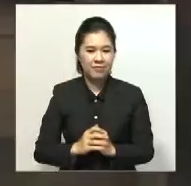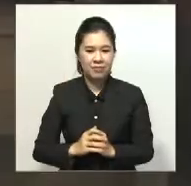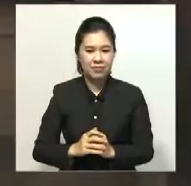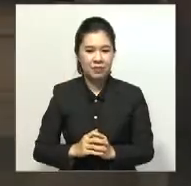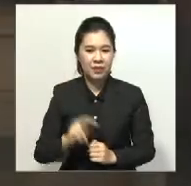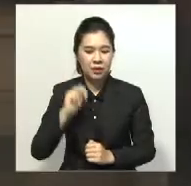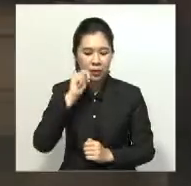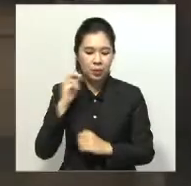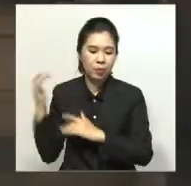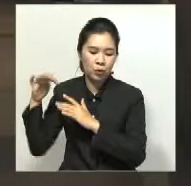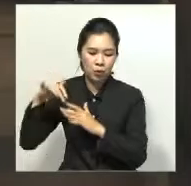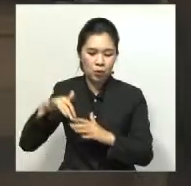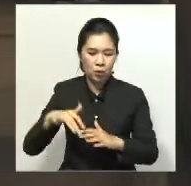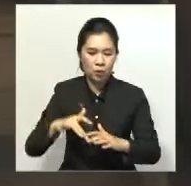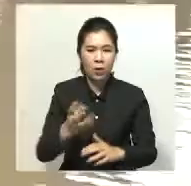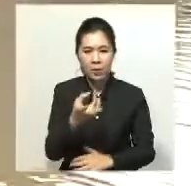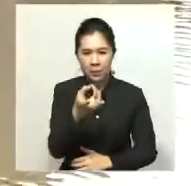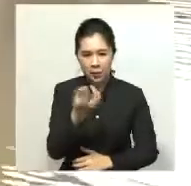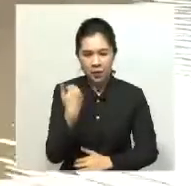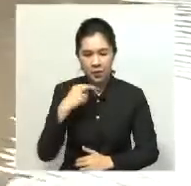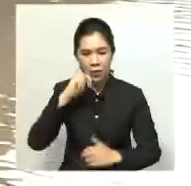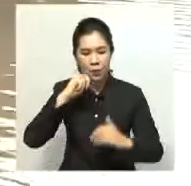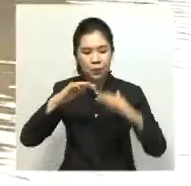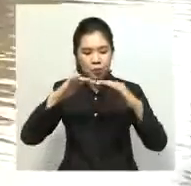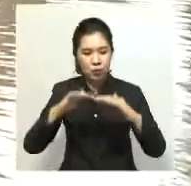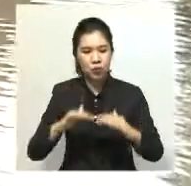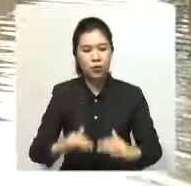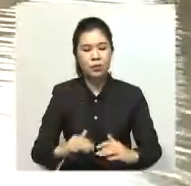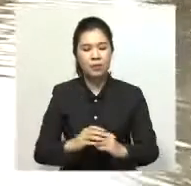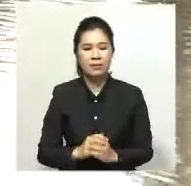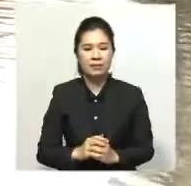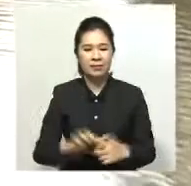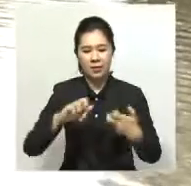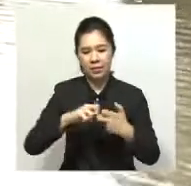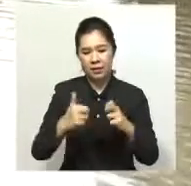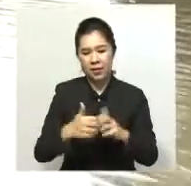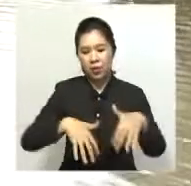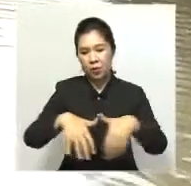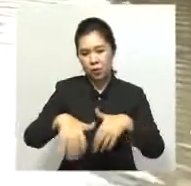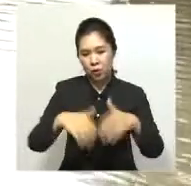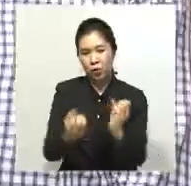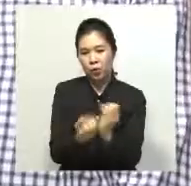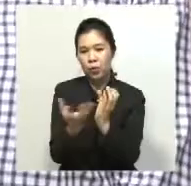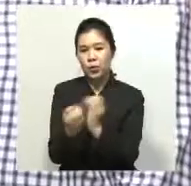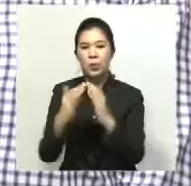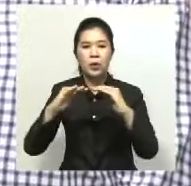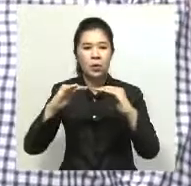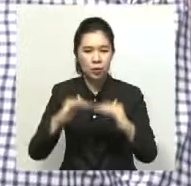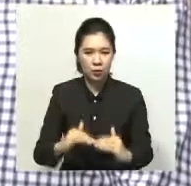น้ำในทุ่งรับน้ำบางส่วนทำให้น้ำลดลงอย่างต่อเนื่องลดความเดือดร้อนของประชาชน